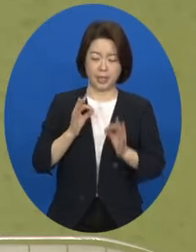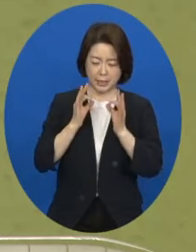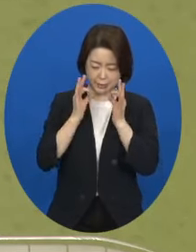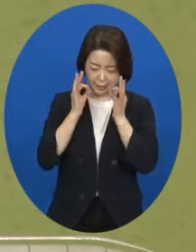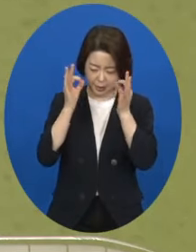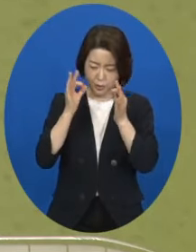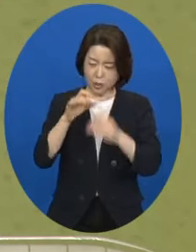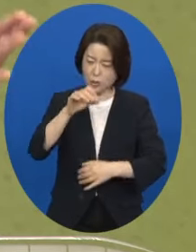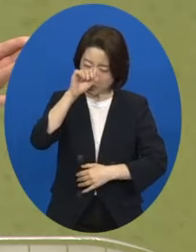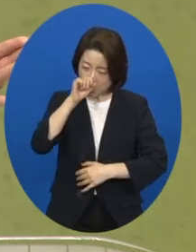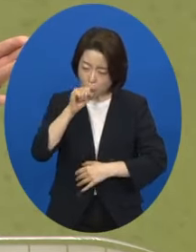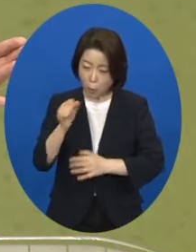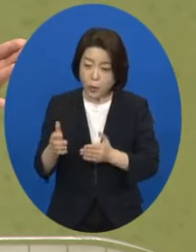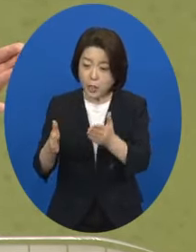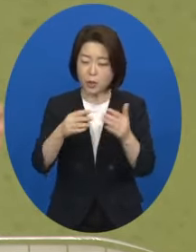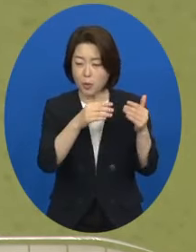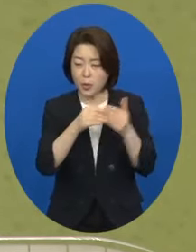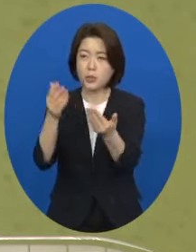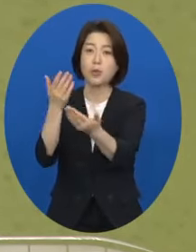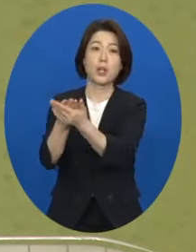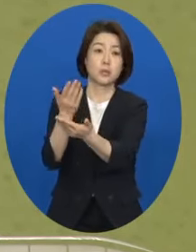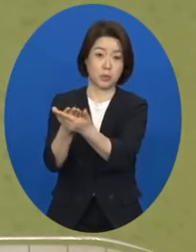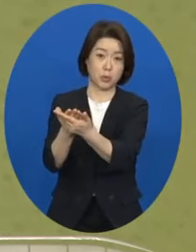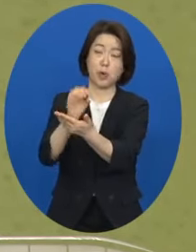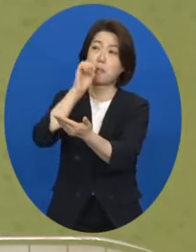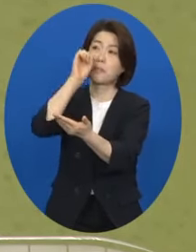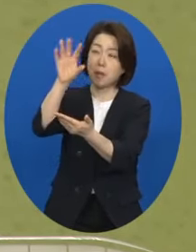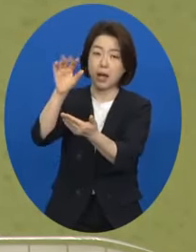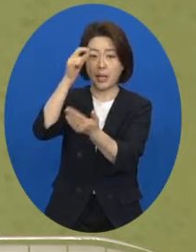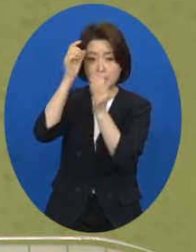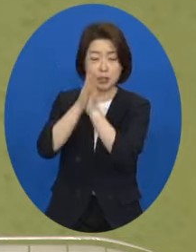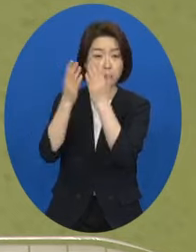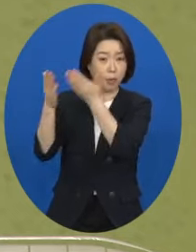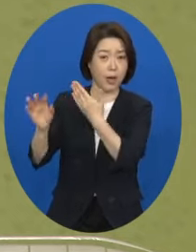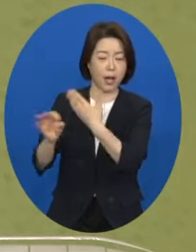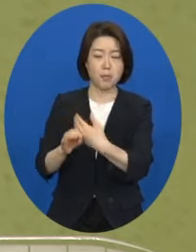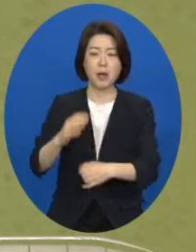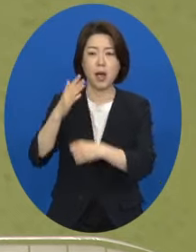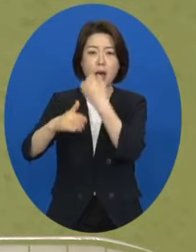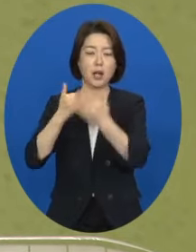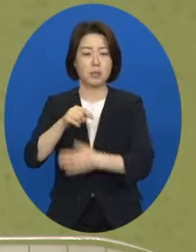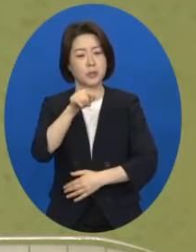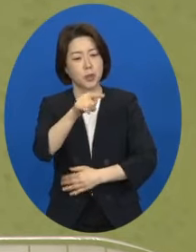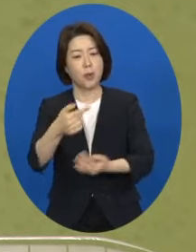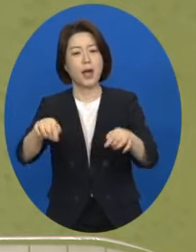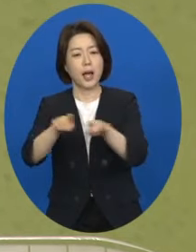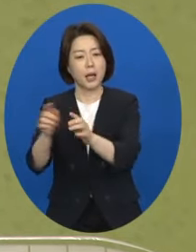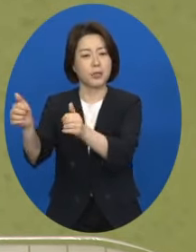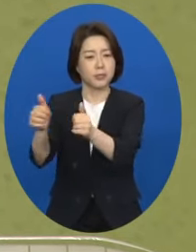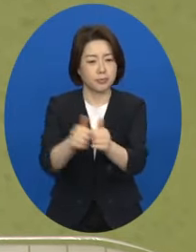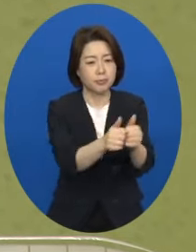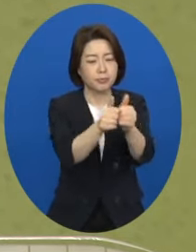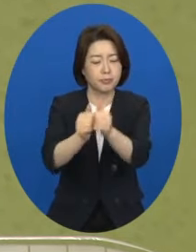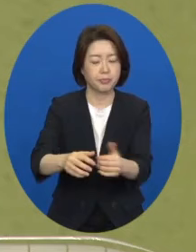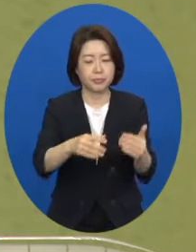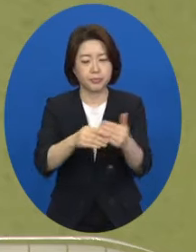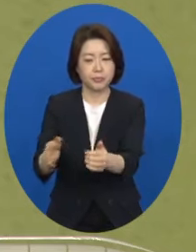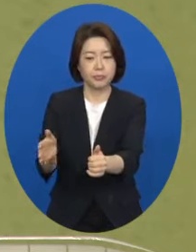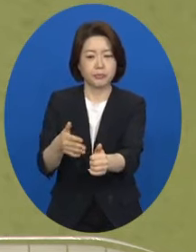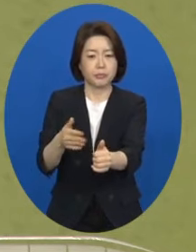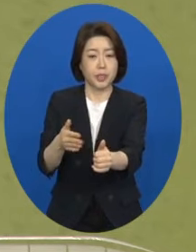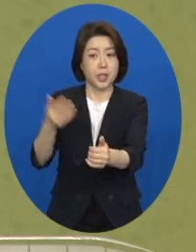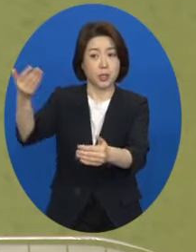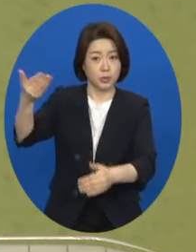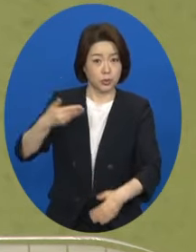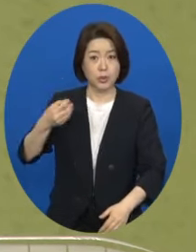길로 인도해 주십시오라고 할 때 하나님께서는 내가 너와 함께하여 인도해 주겠다라고 말씀해 주시는 것이죠.